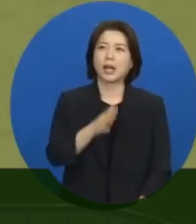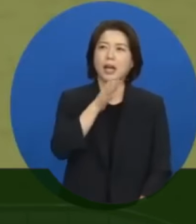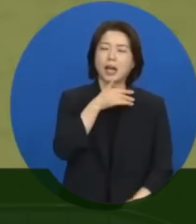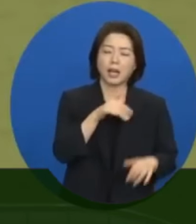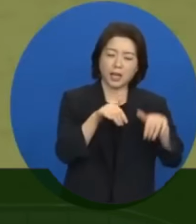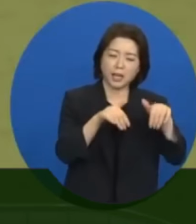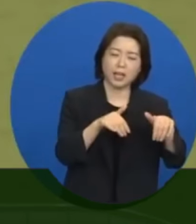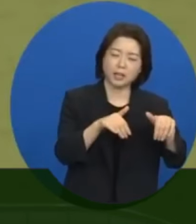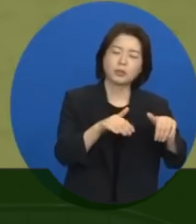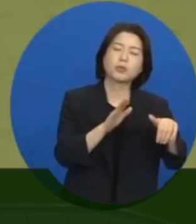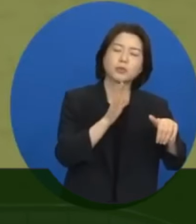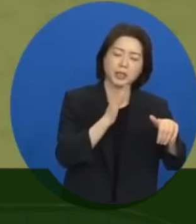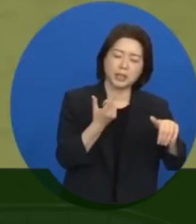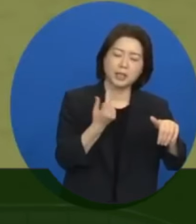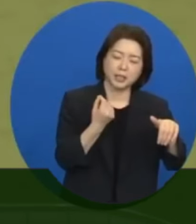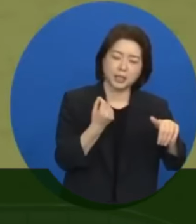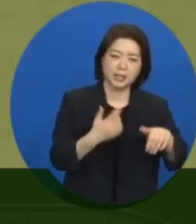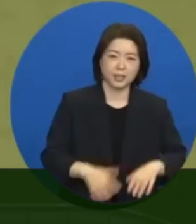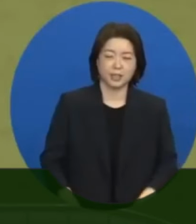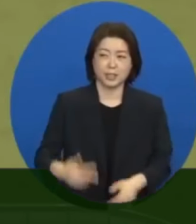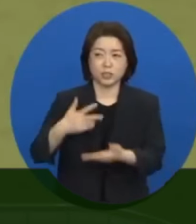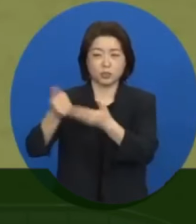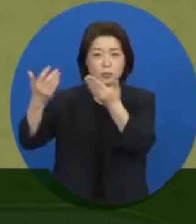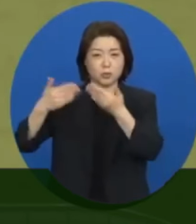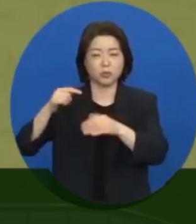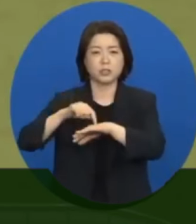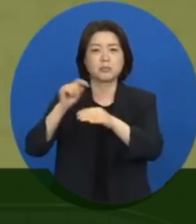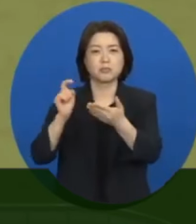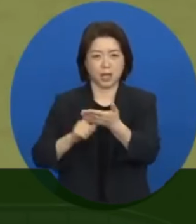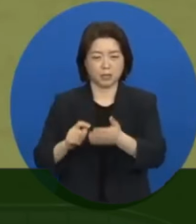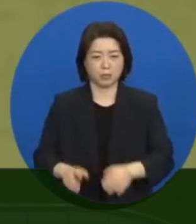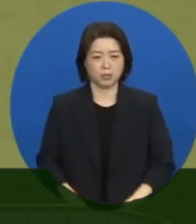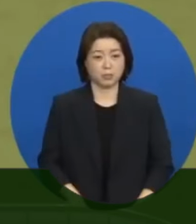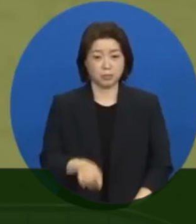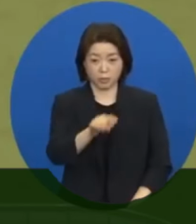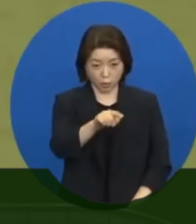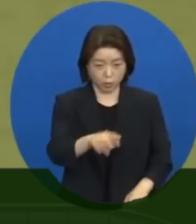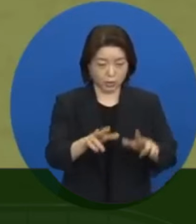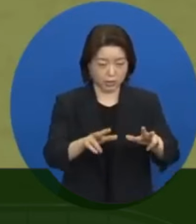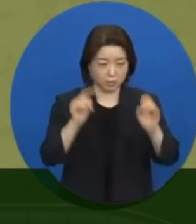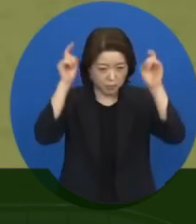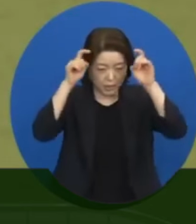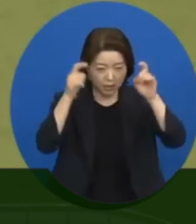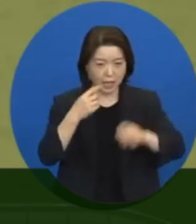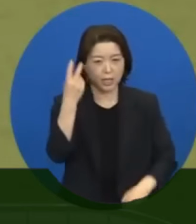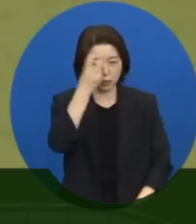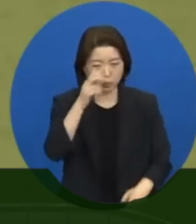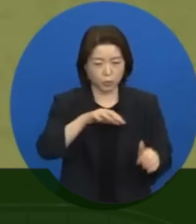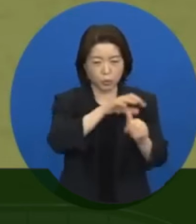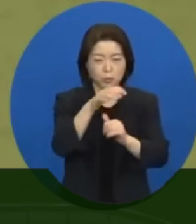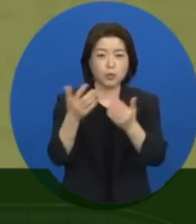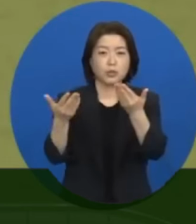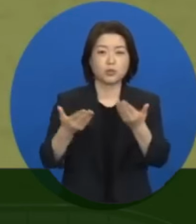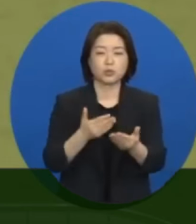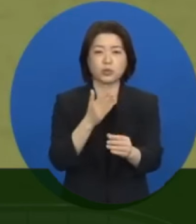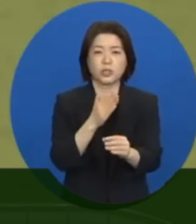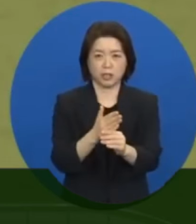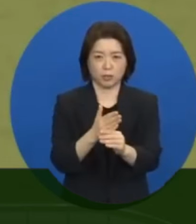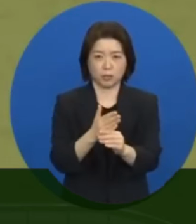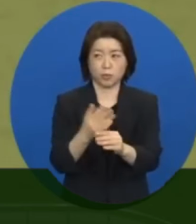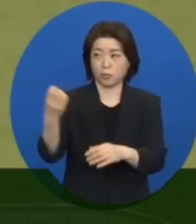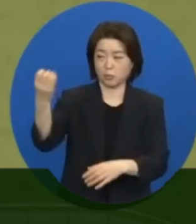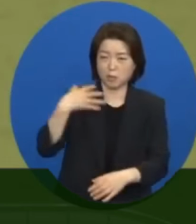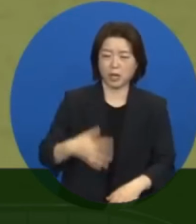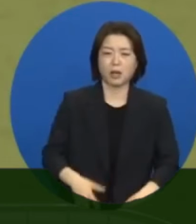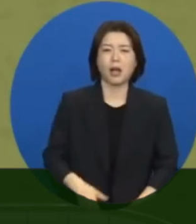생각이 들면서 주님이 주신 마음은 양을 돌보고 있는거다 그 마음을 주셨어요 그 감사함으로